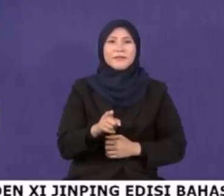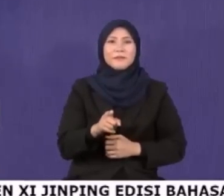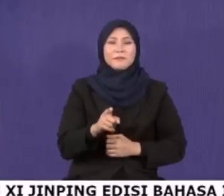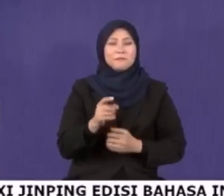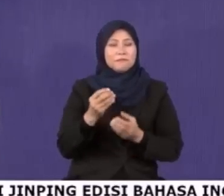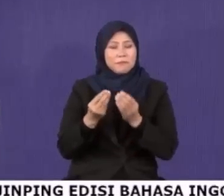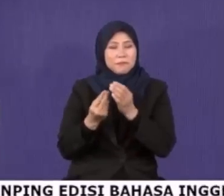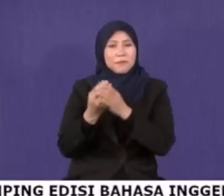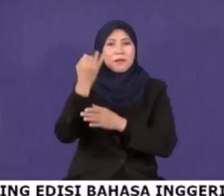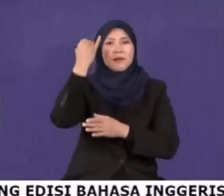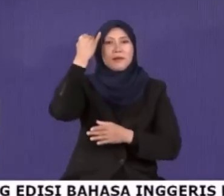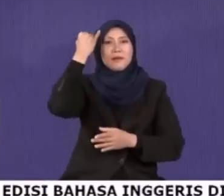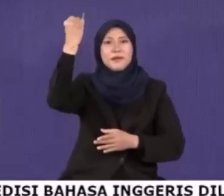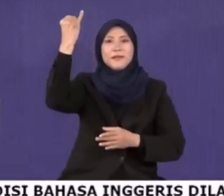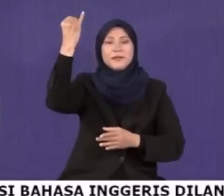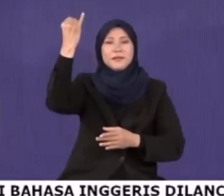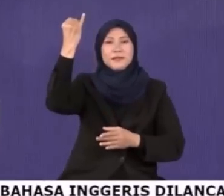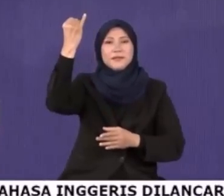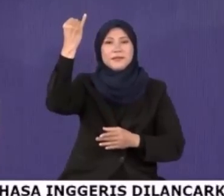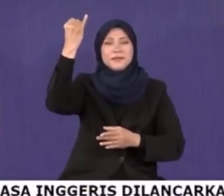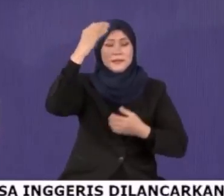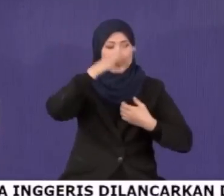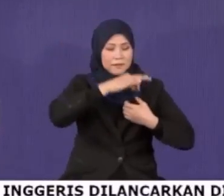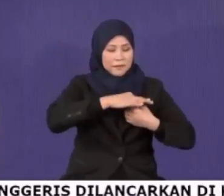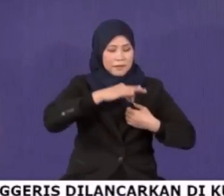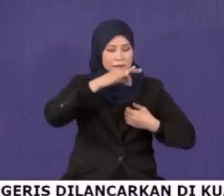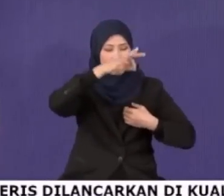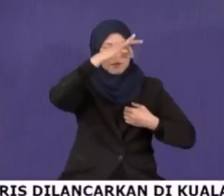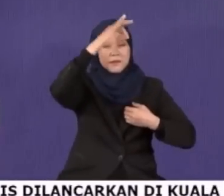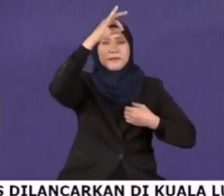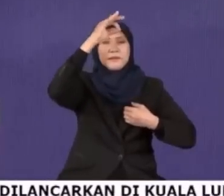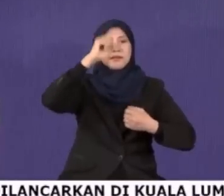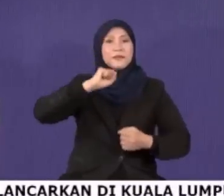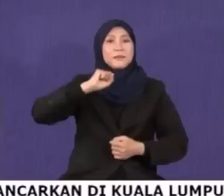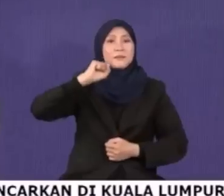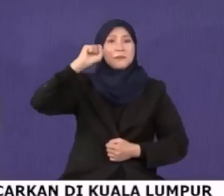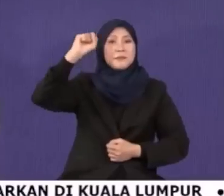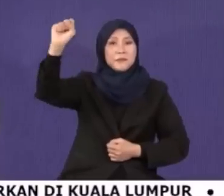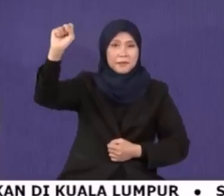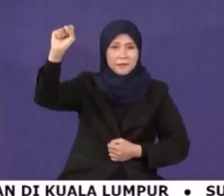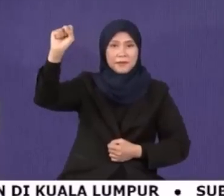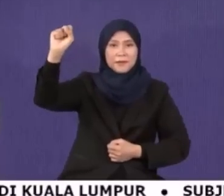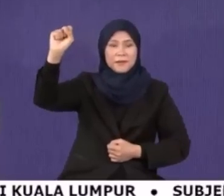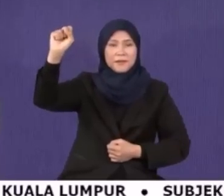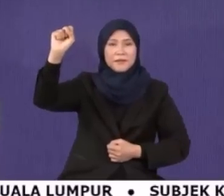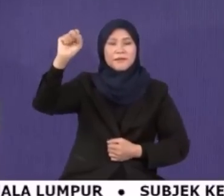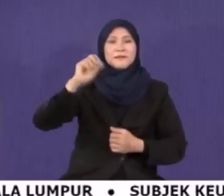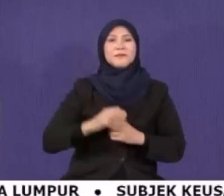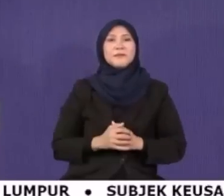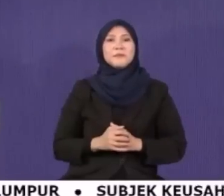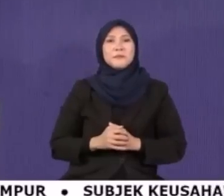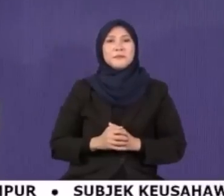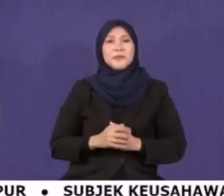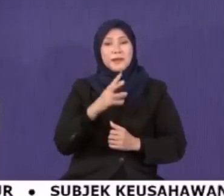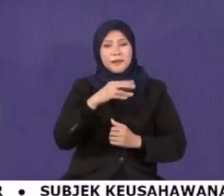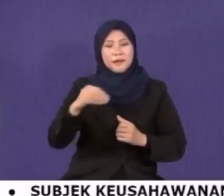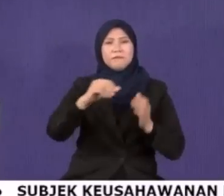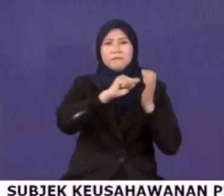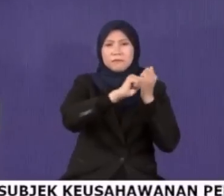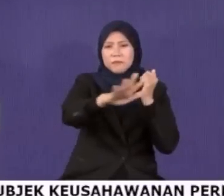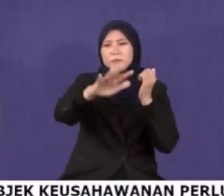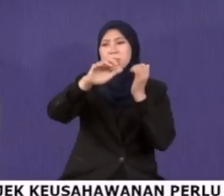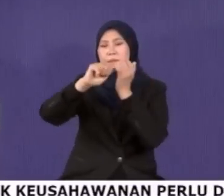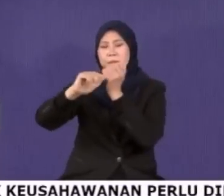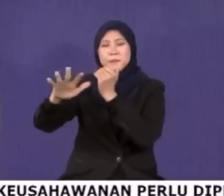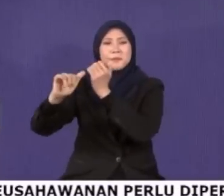ideal pencetus Semangat Kemerdekaan menyemai benih kesadaran